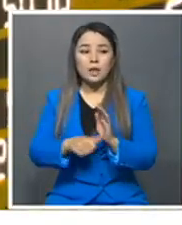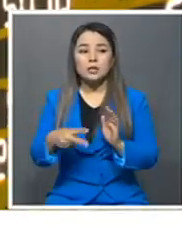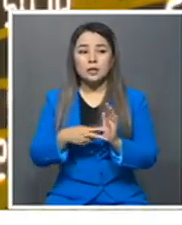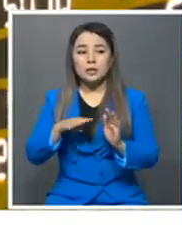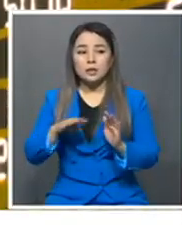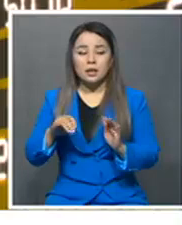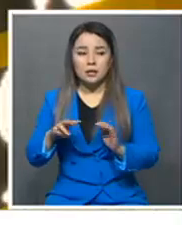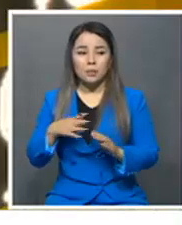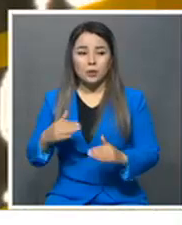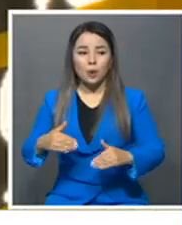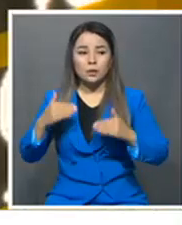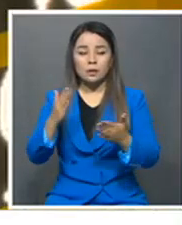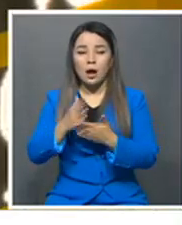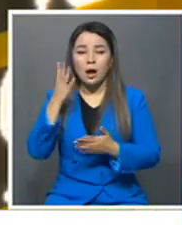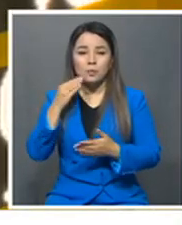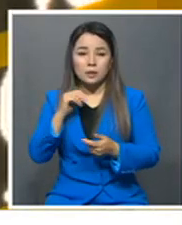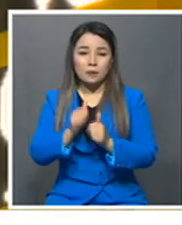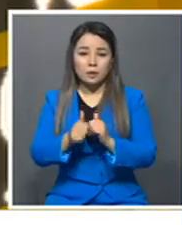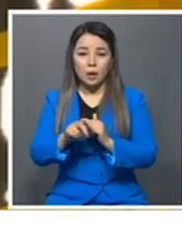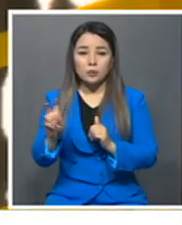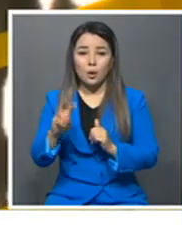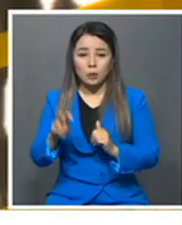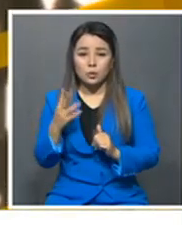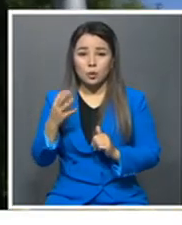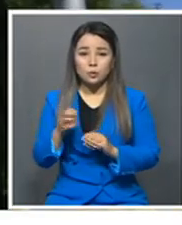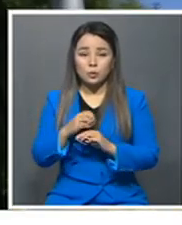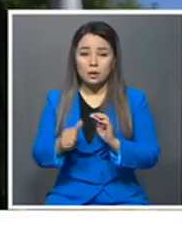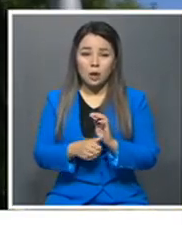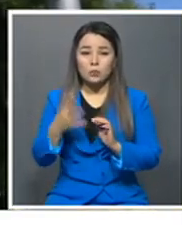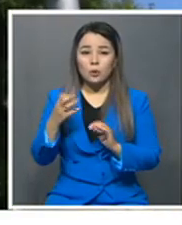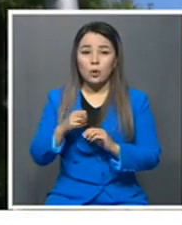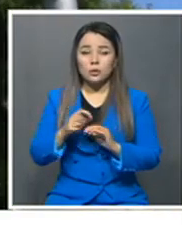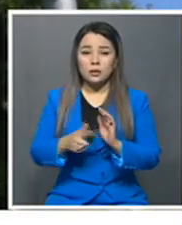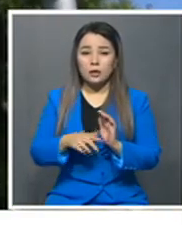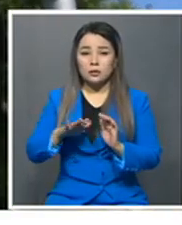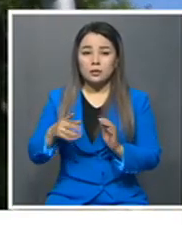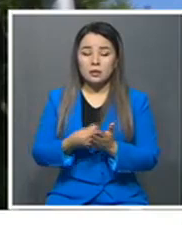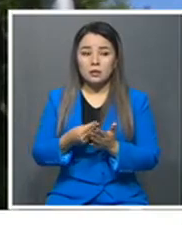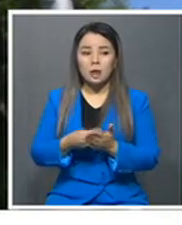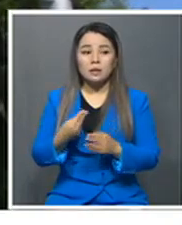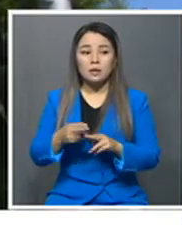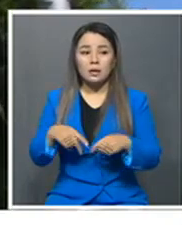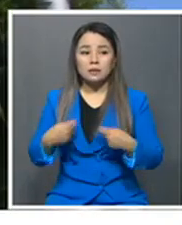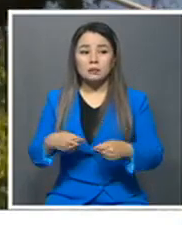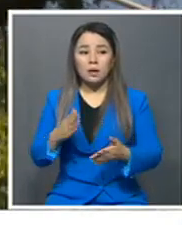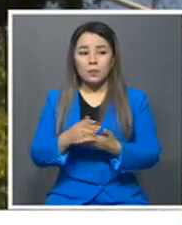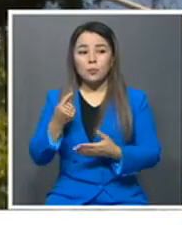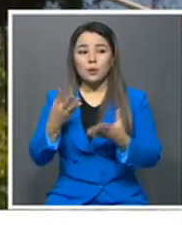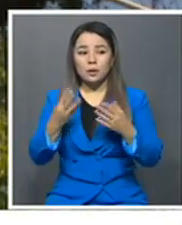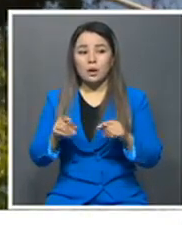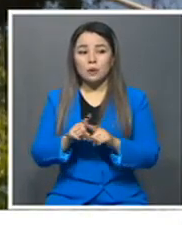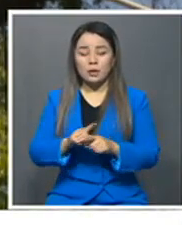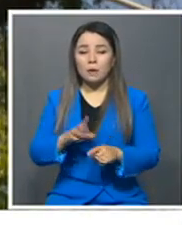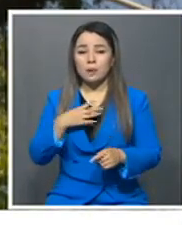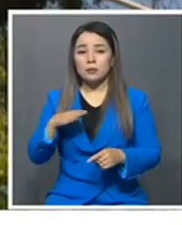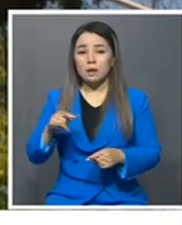көтерілген. Бүгін Алматыдағы айырбас пункттерінде доллар 416-417 теңге аралығында сатылып жатыр. Соңғы бірнеше күнде теңгеміз